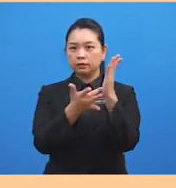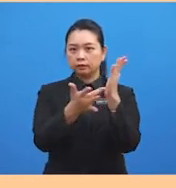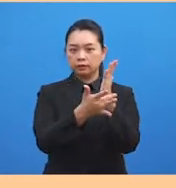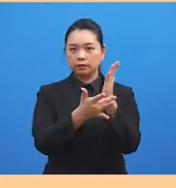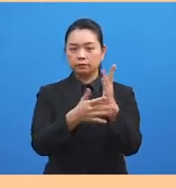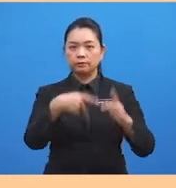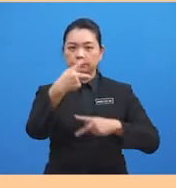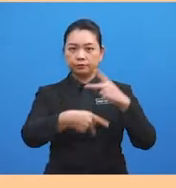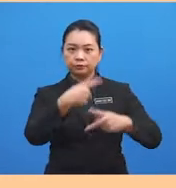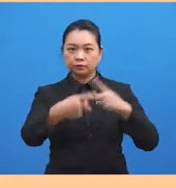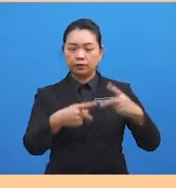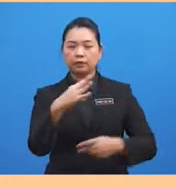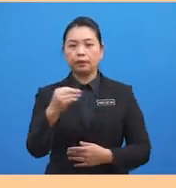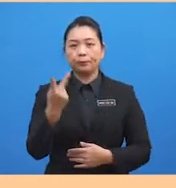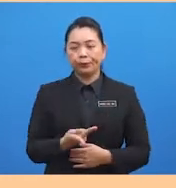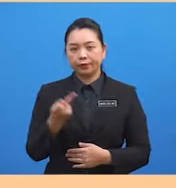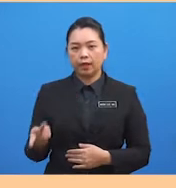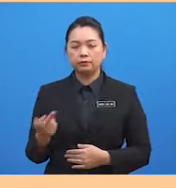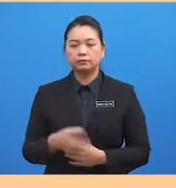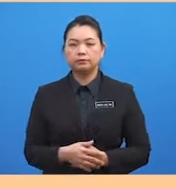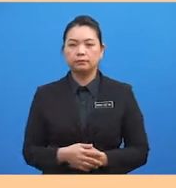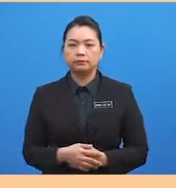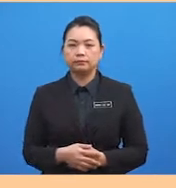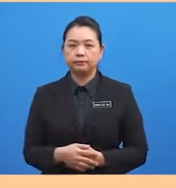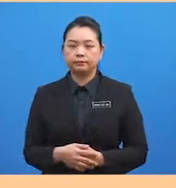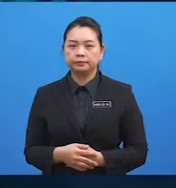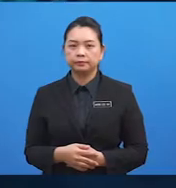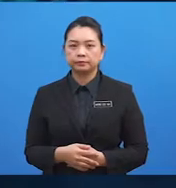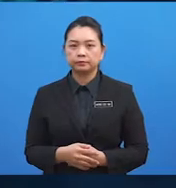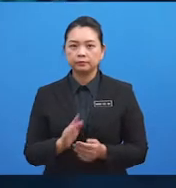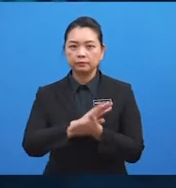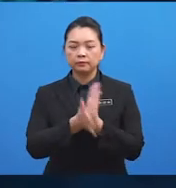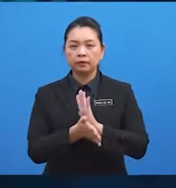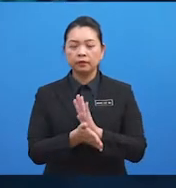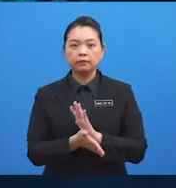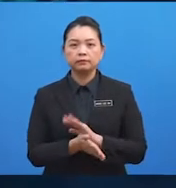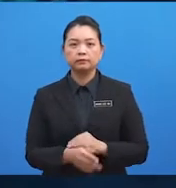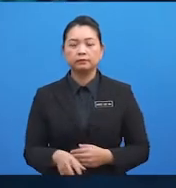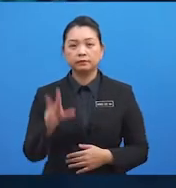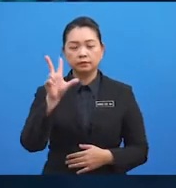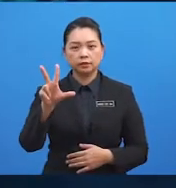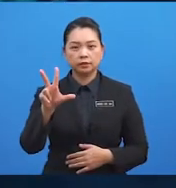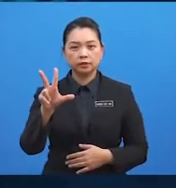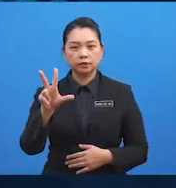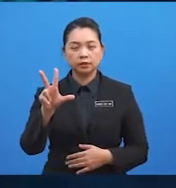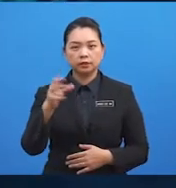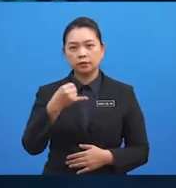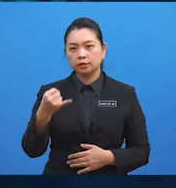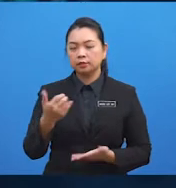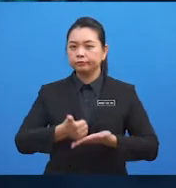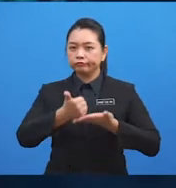teknologi, pemprosesan dan produk. Jadi, tiga jenis